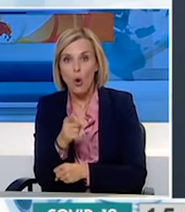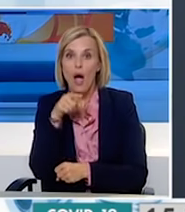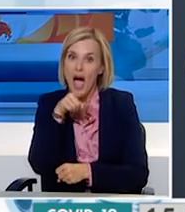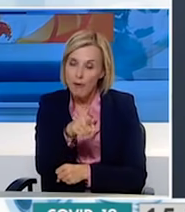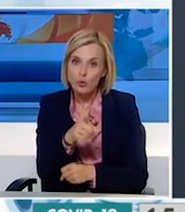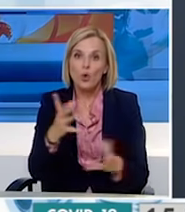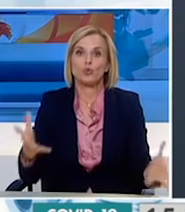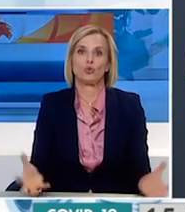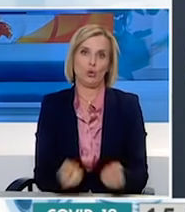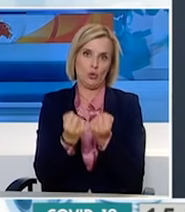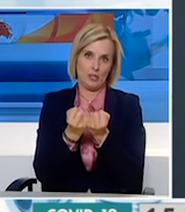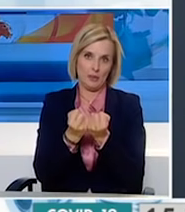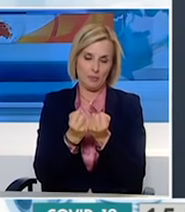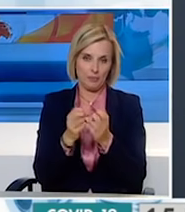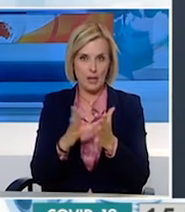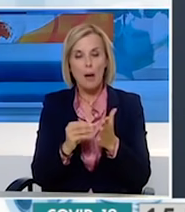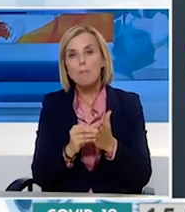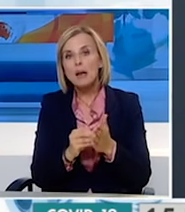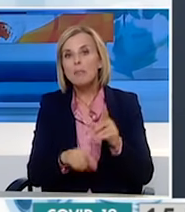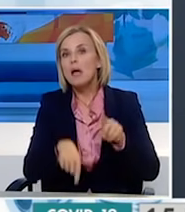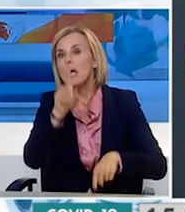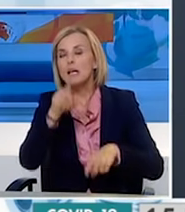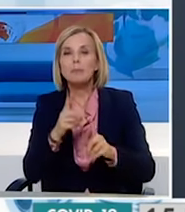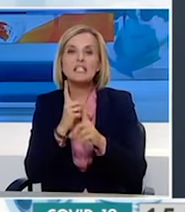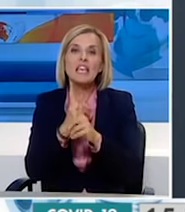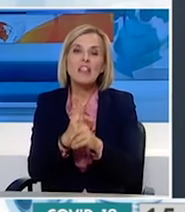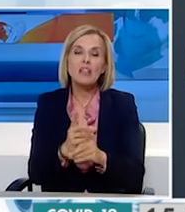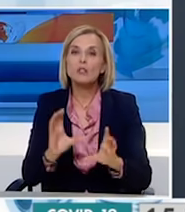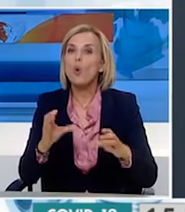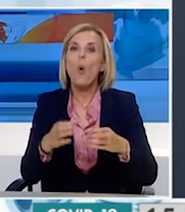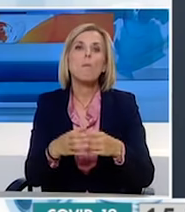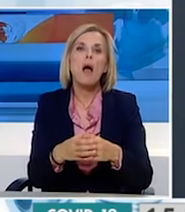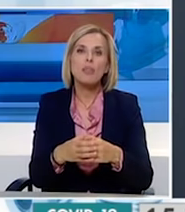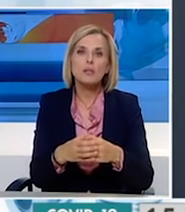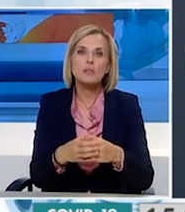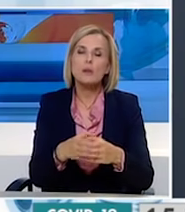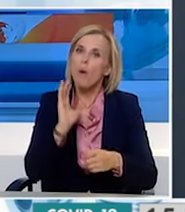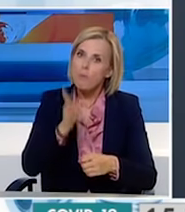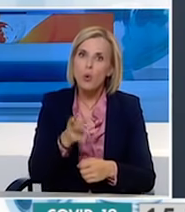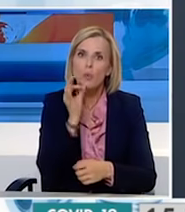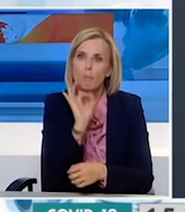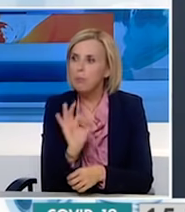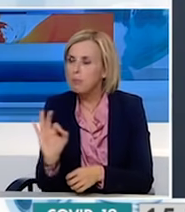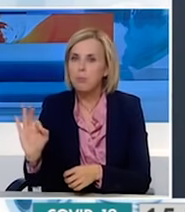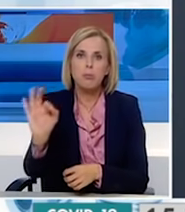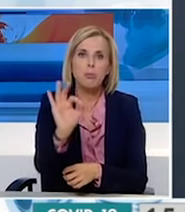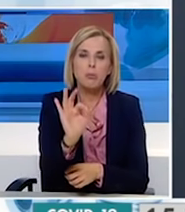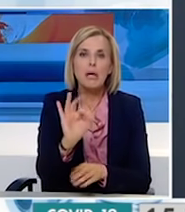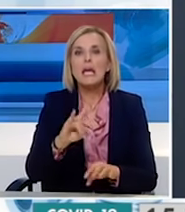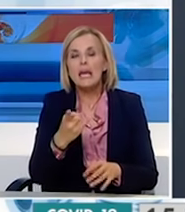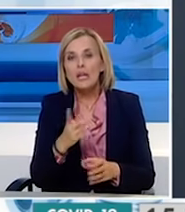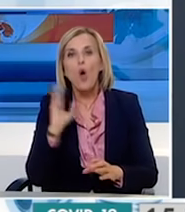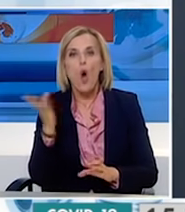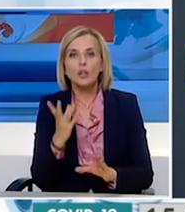Όπως για παράδειγμα η συμμετοχή κάποιων ειδικών ομάδων του πληθυσμού στην διασπορά του ιού, το αν κάποια αθροίσματα